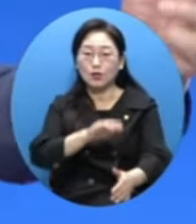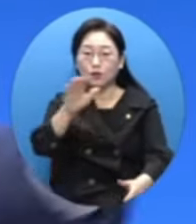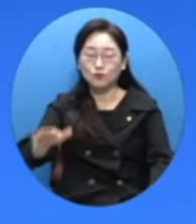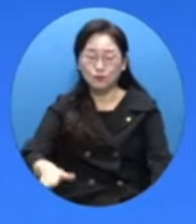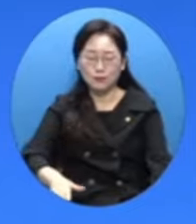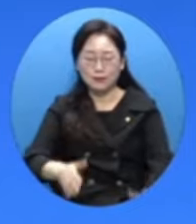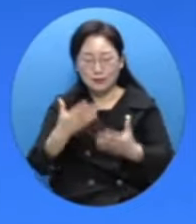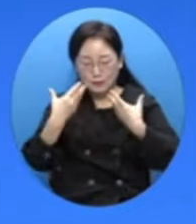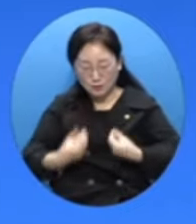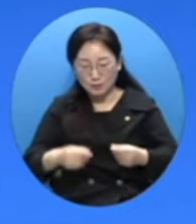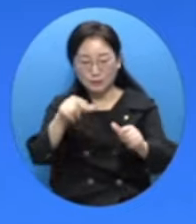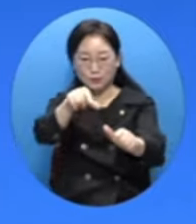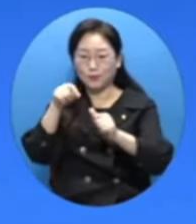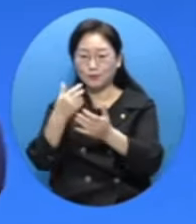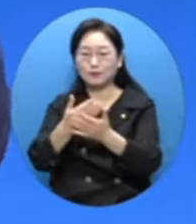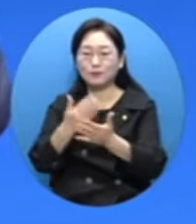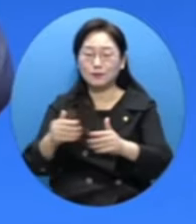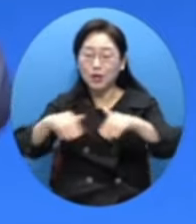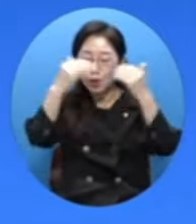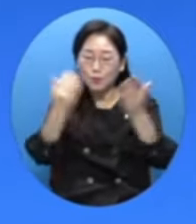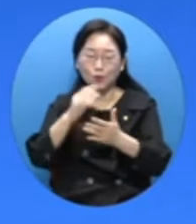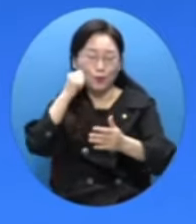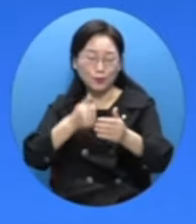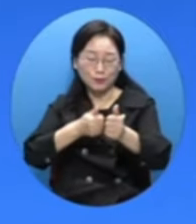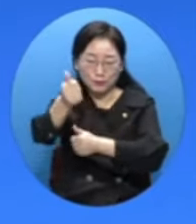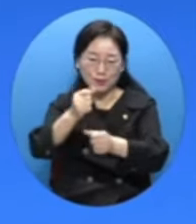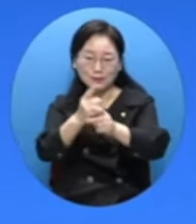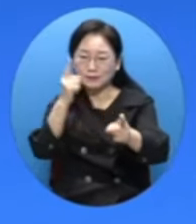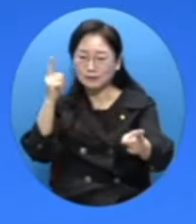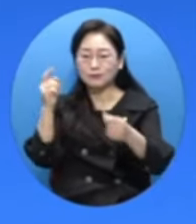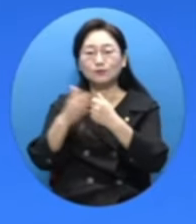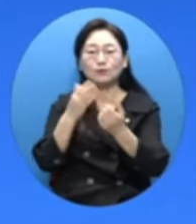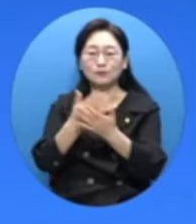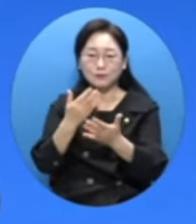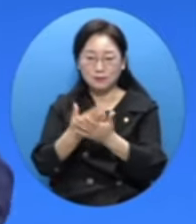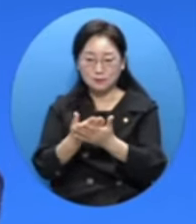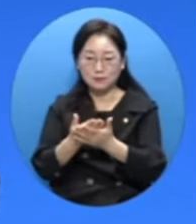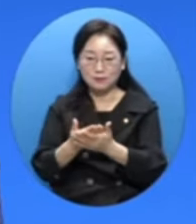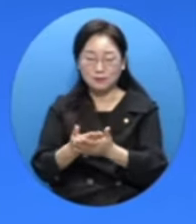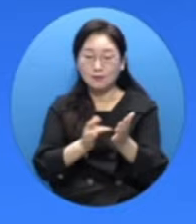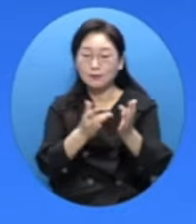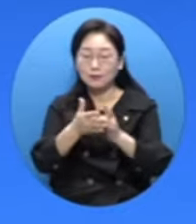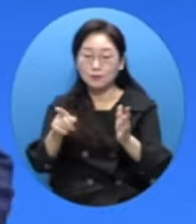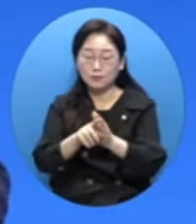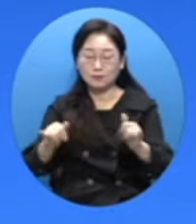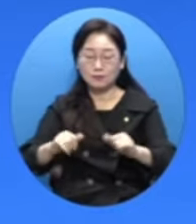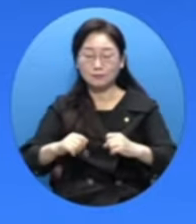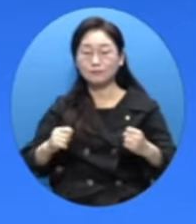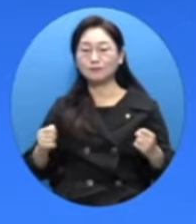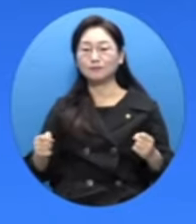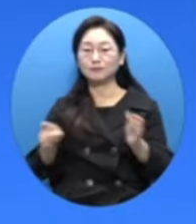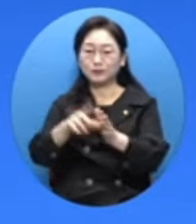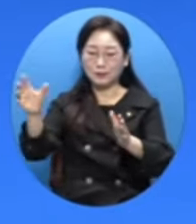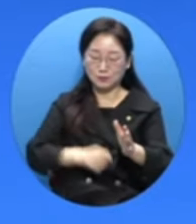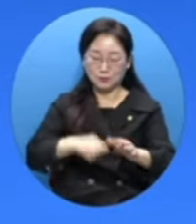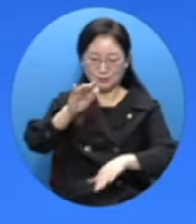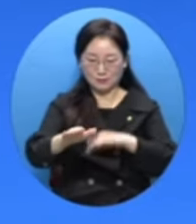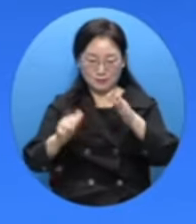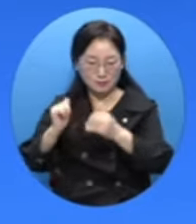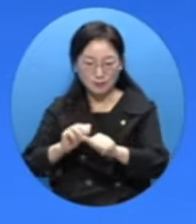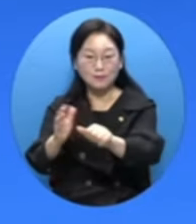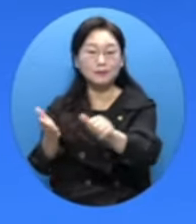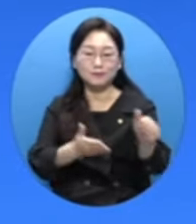젊어서 건져주시옵소서. 모든 어려움을 이기고 승리하게 하여 주옵소서. 예수님의 사람은 가슴을 펴고 이제 믿음으로 전진해 나가야